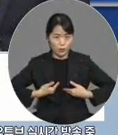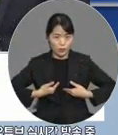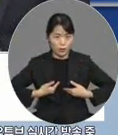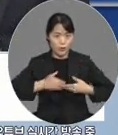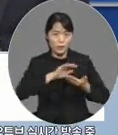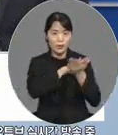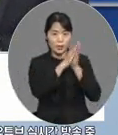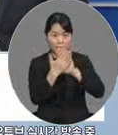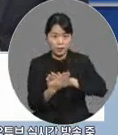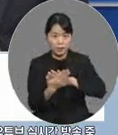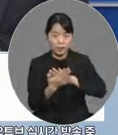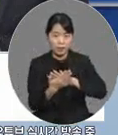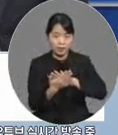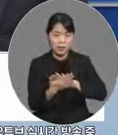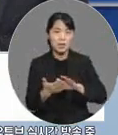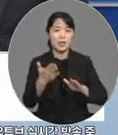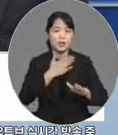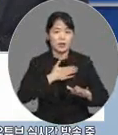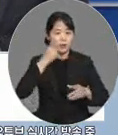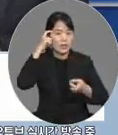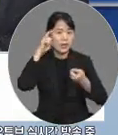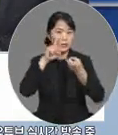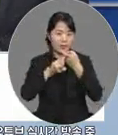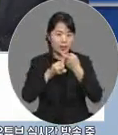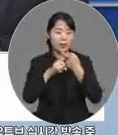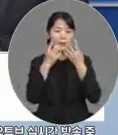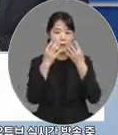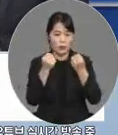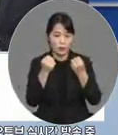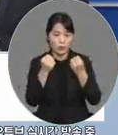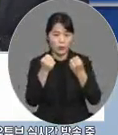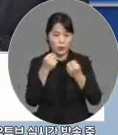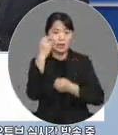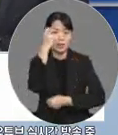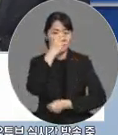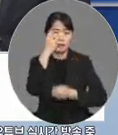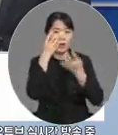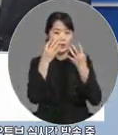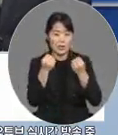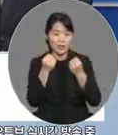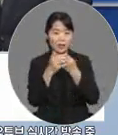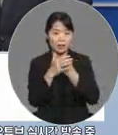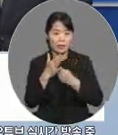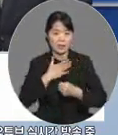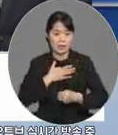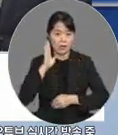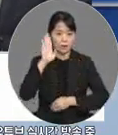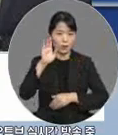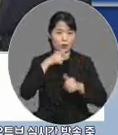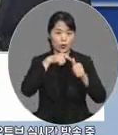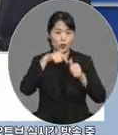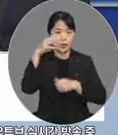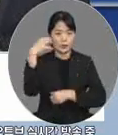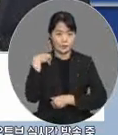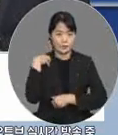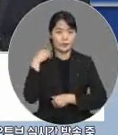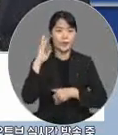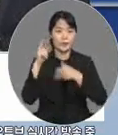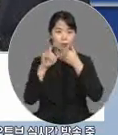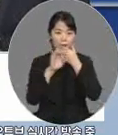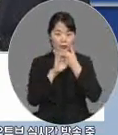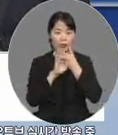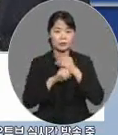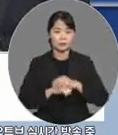일으키는지 세세하게 관심을 갖고 살펴왔습니다. 그래서 제가 교육감이 된다면